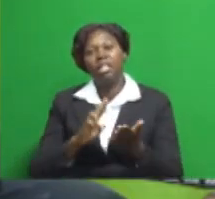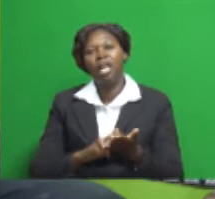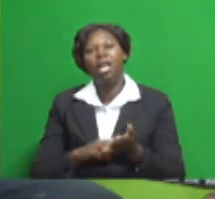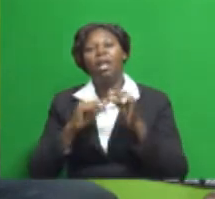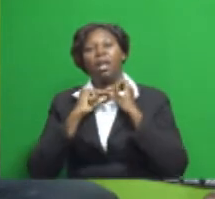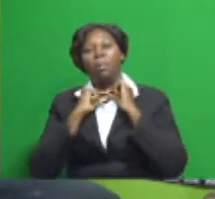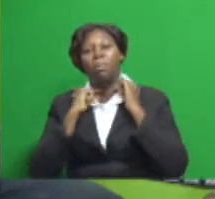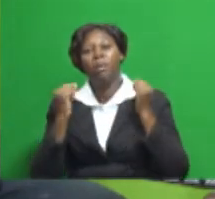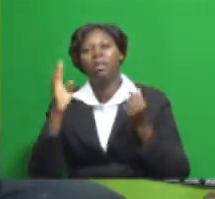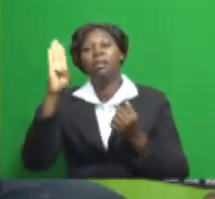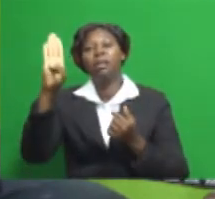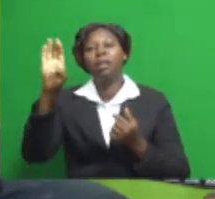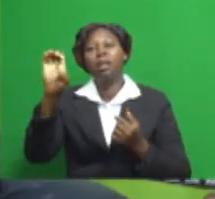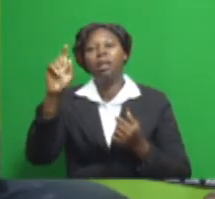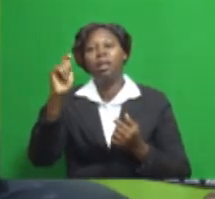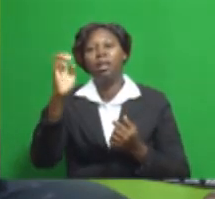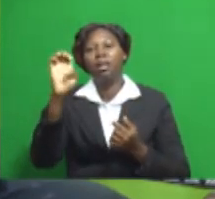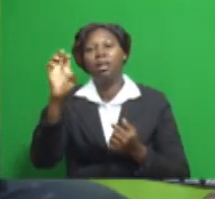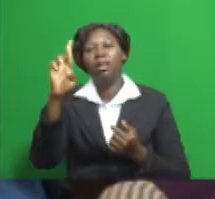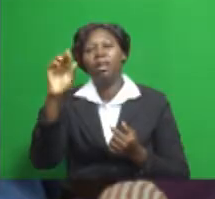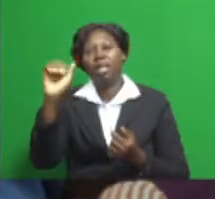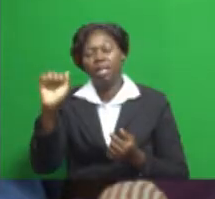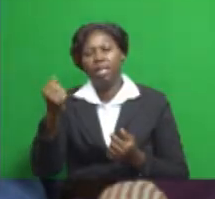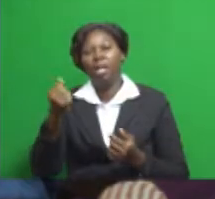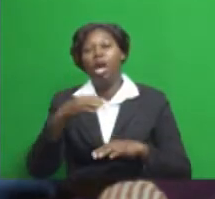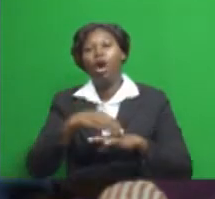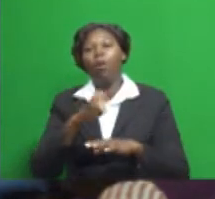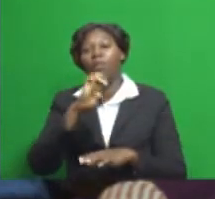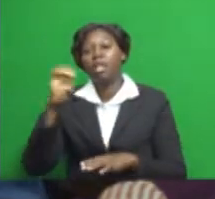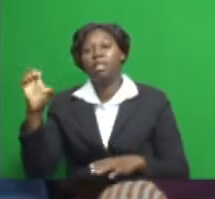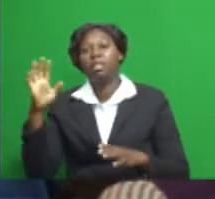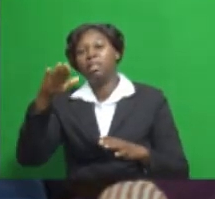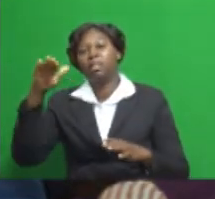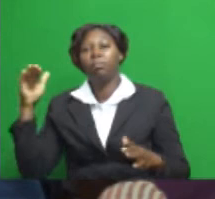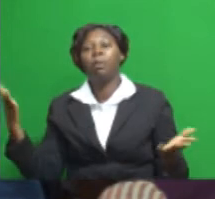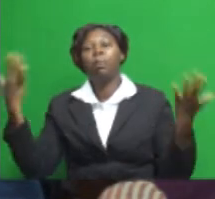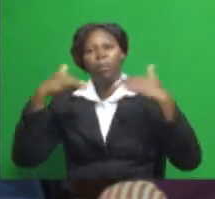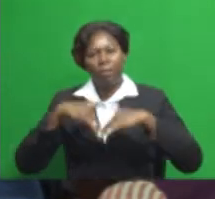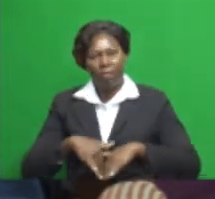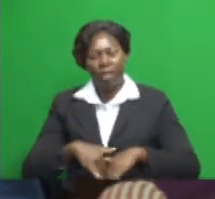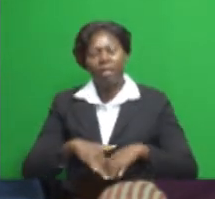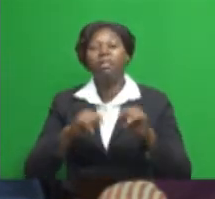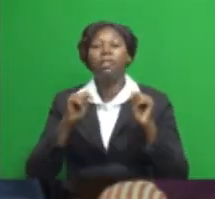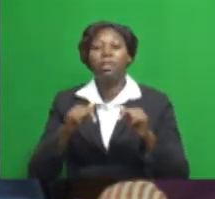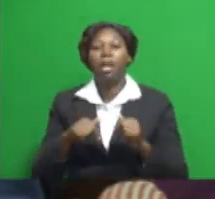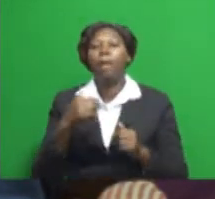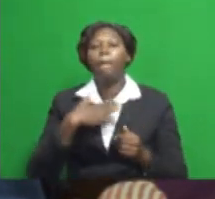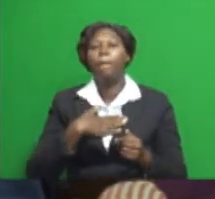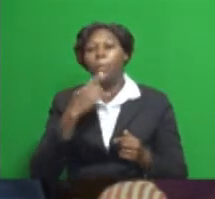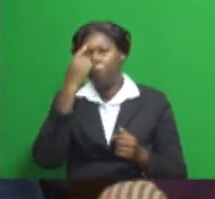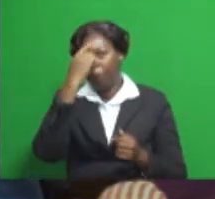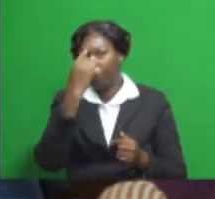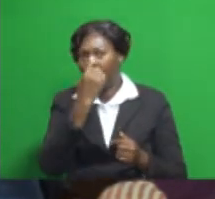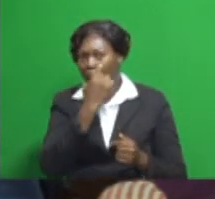Betera, weku East Zimbabwe Conference of the Seventh-day Adventist Church. Mustudio nasi tina Sister Shailet Chakabveyo,